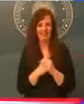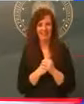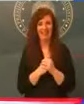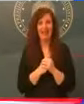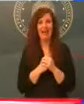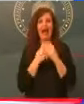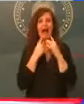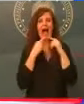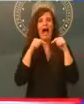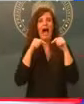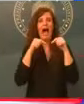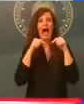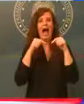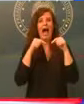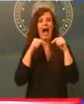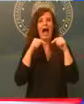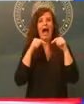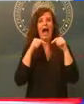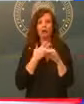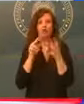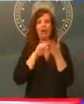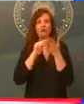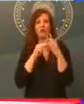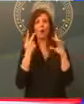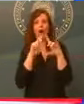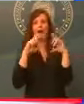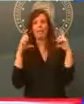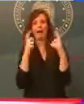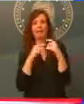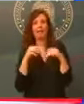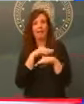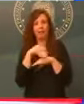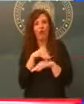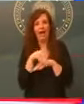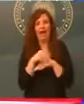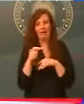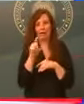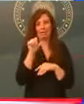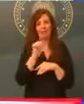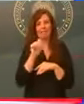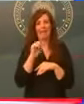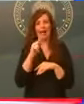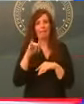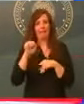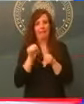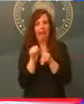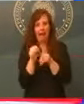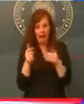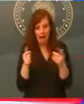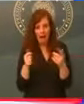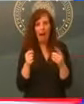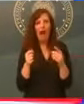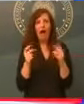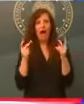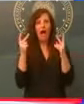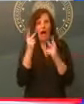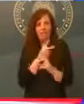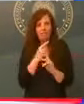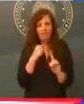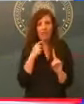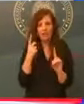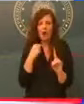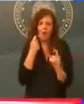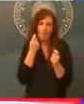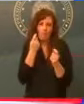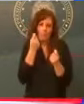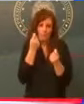'appartamento della scuola appartamento a Scampia quindi io dico che adesso un po' di risorse le abbiamo stanziate io credo che